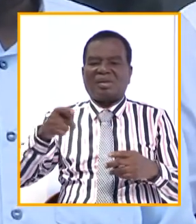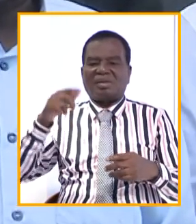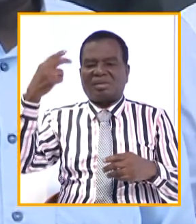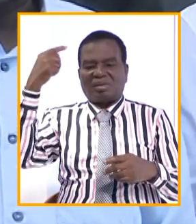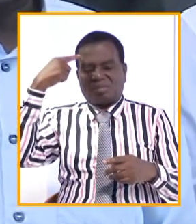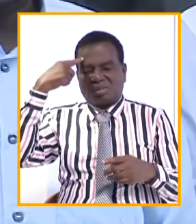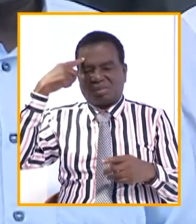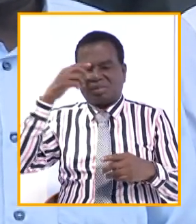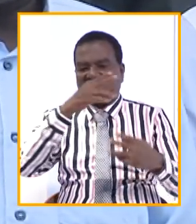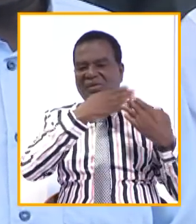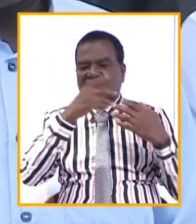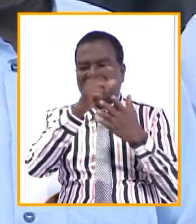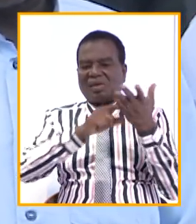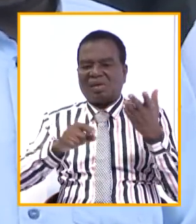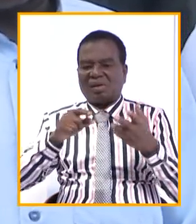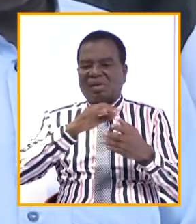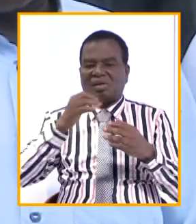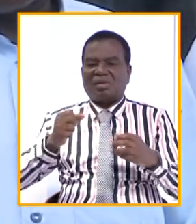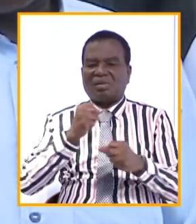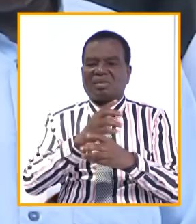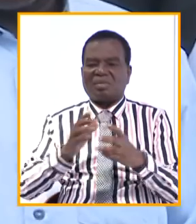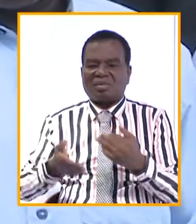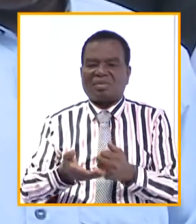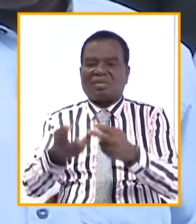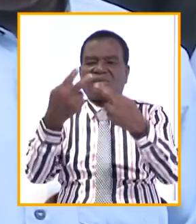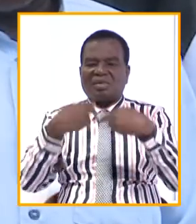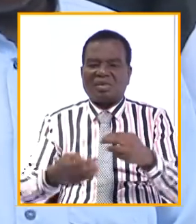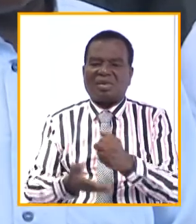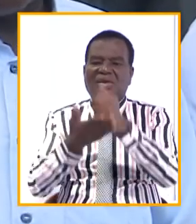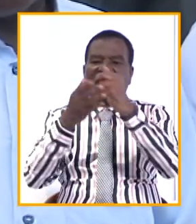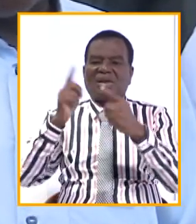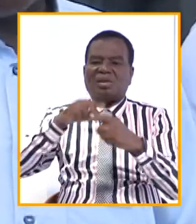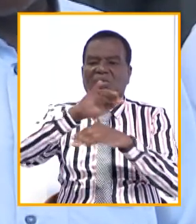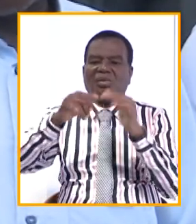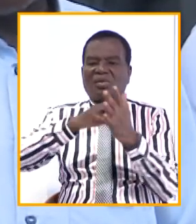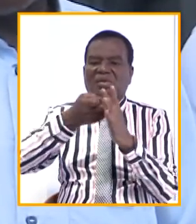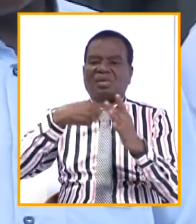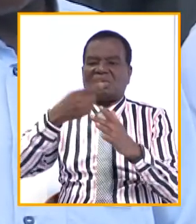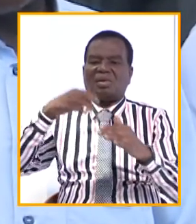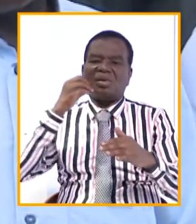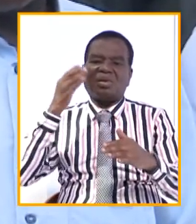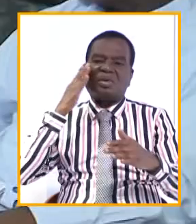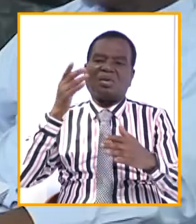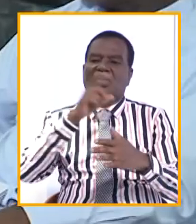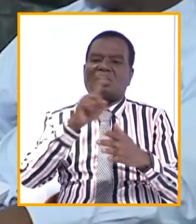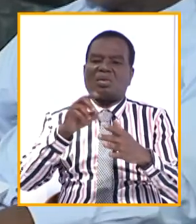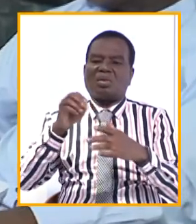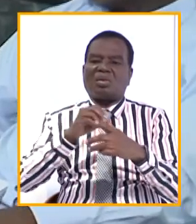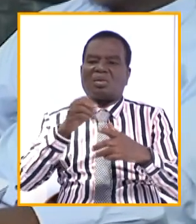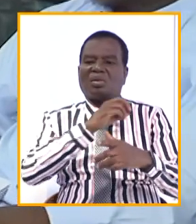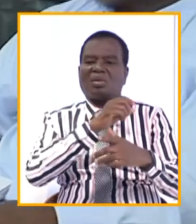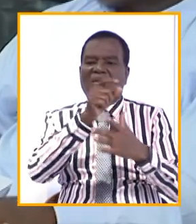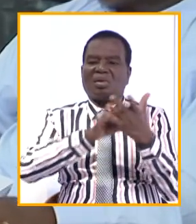sont tous mobilisés pour venir en aide à tous ceux dont les maisons ou les quartiers ont été